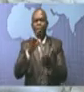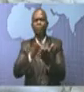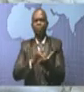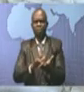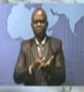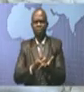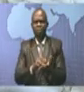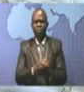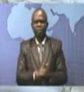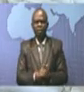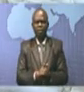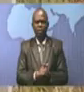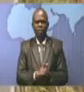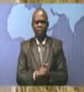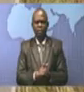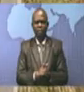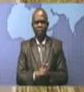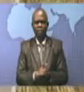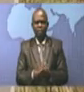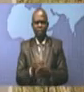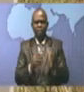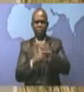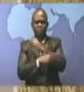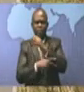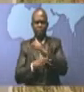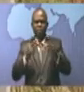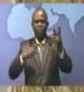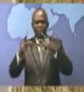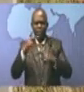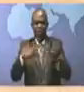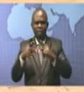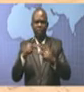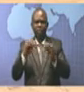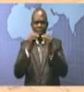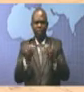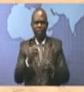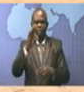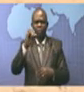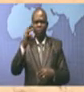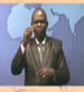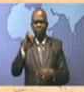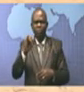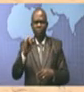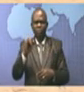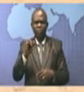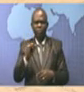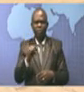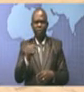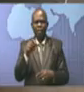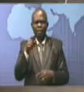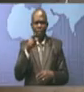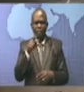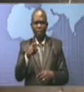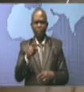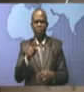les techniciens du domaine agricole. Les provinces visitées par les agents de l'usine FOMI sont celles qui enregistrent la majeure partie